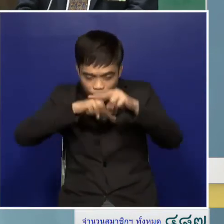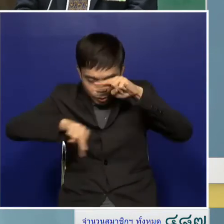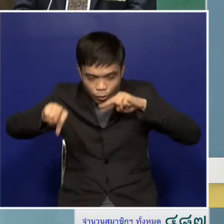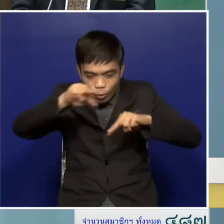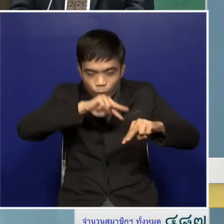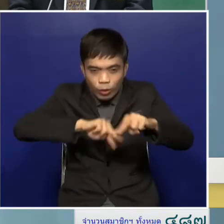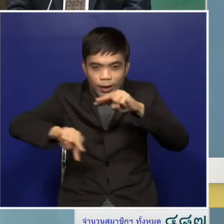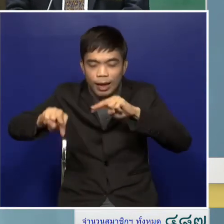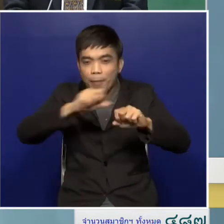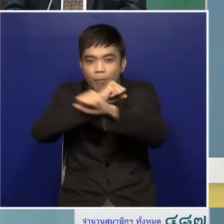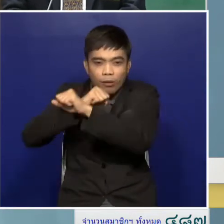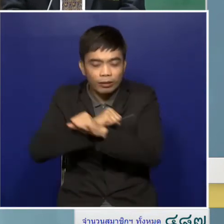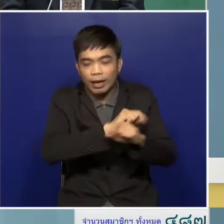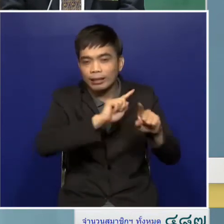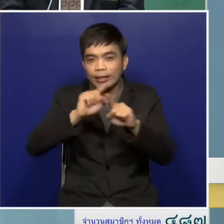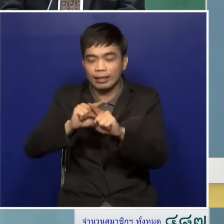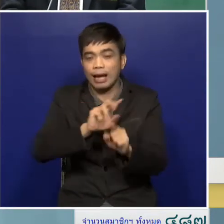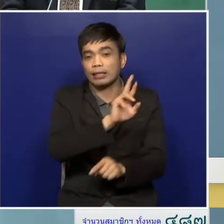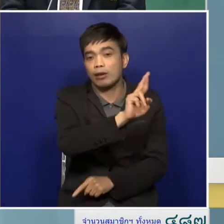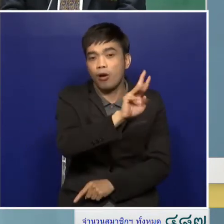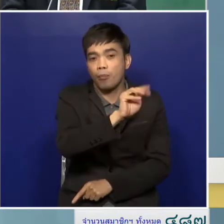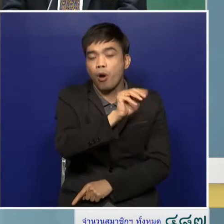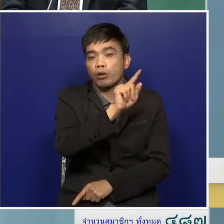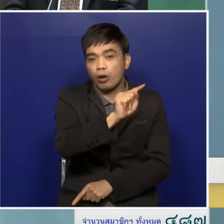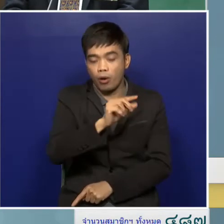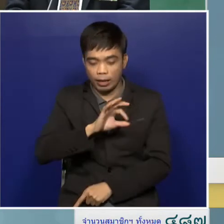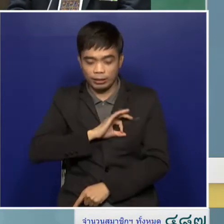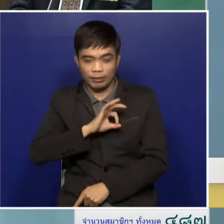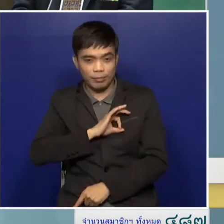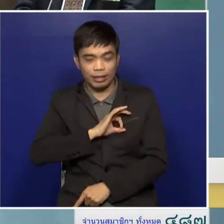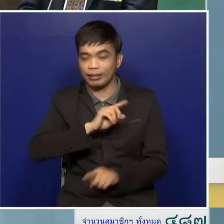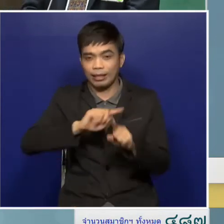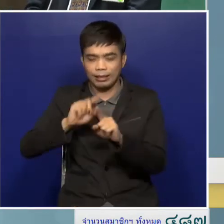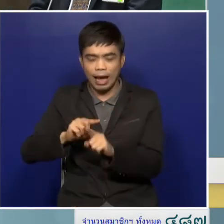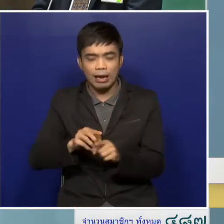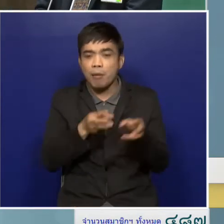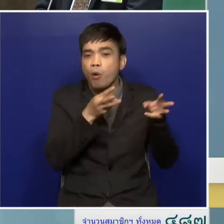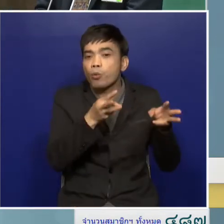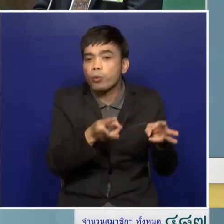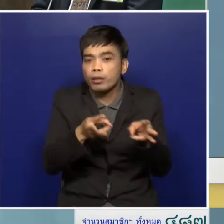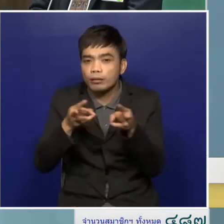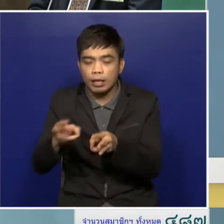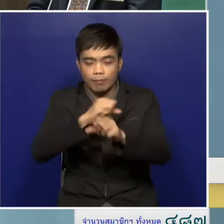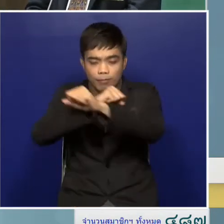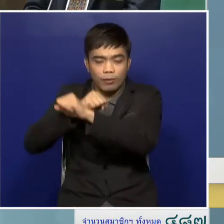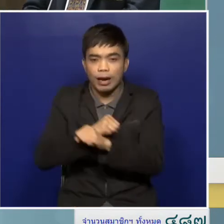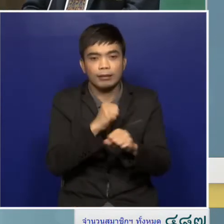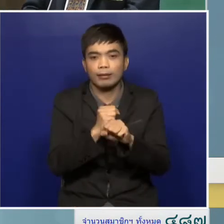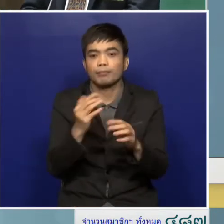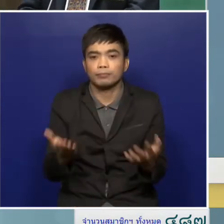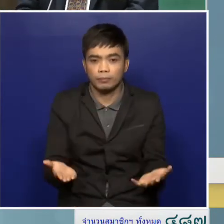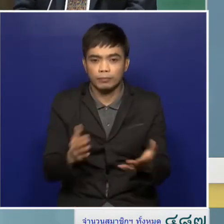รัฐบาลแล้วก็เพื่อนสมาชิกที่จะมาใช้นั้นว่าเราจะมีมาตรการป้องกันอย่างไร